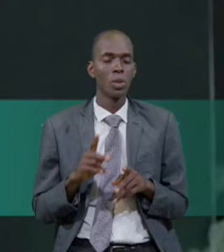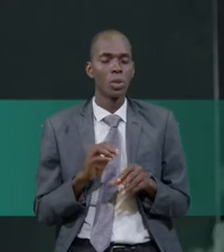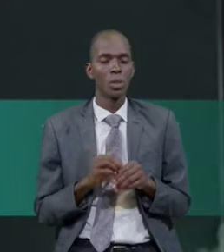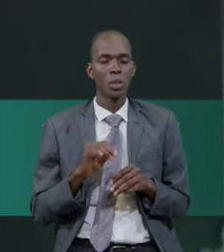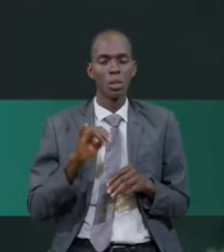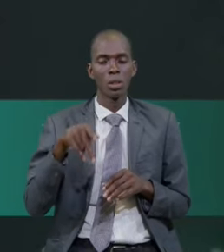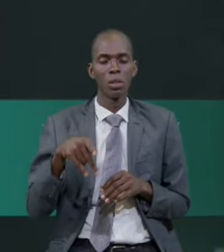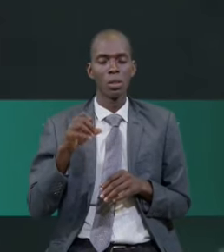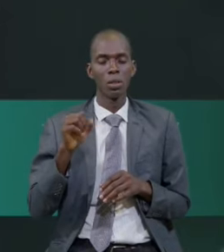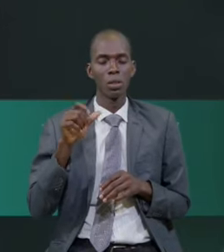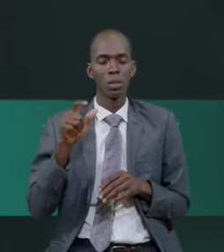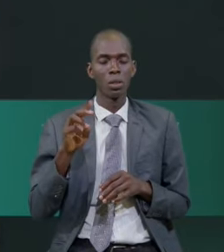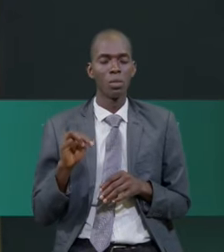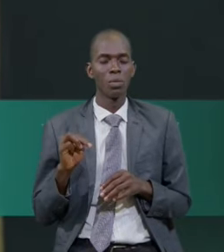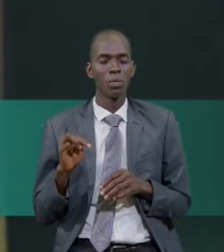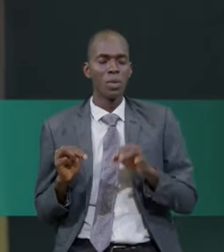78,